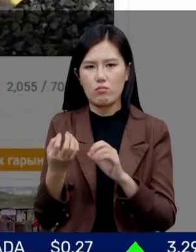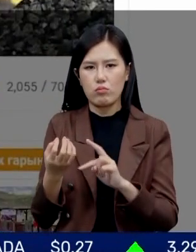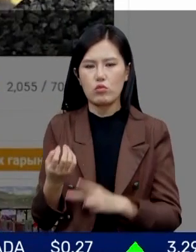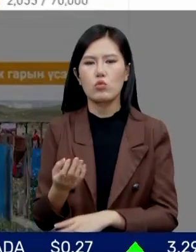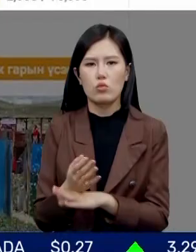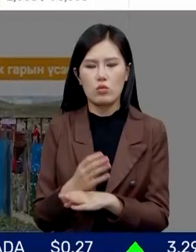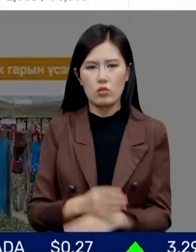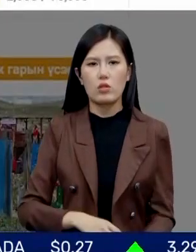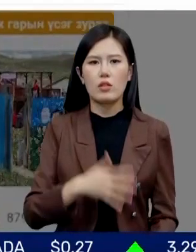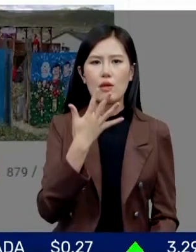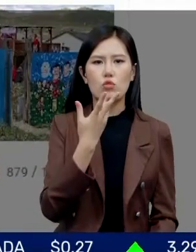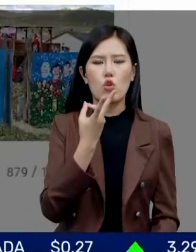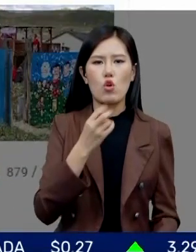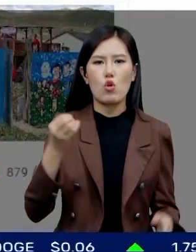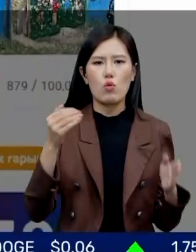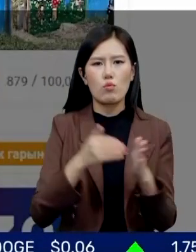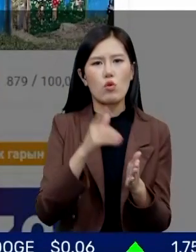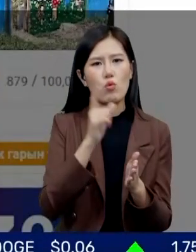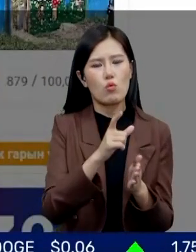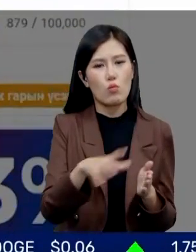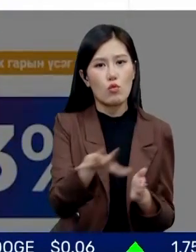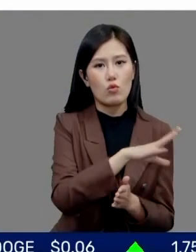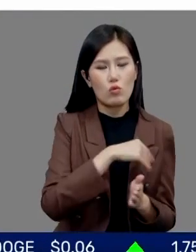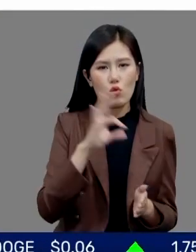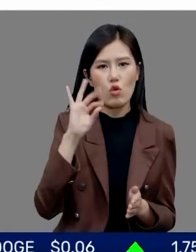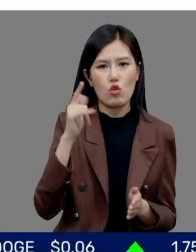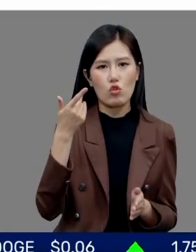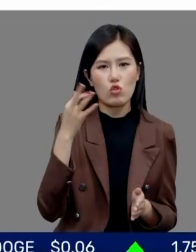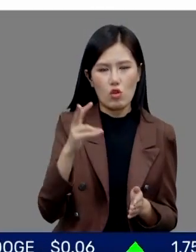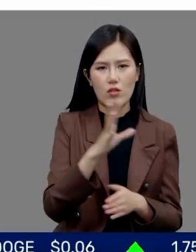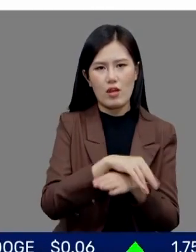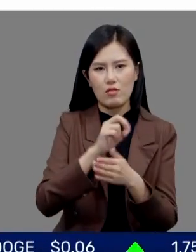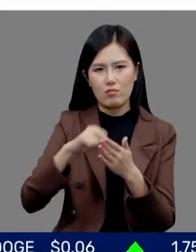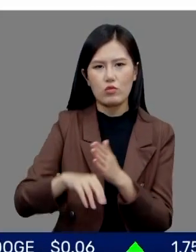тоогоор 520 орчим мянган иргэн дээрх нийтийн өргөдлүүдэд гар ёсоо зоржээ.